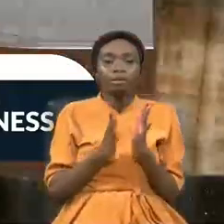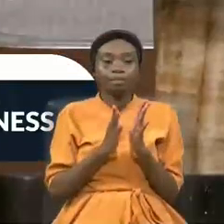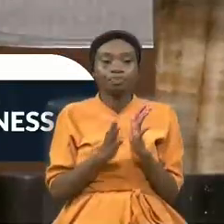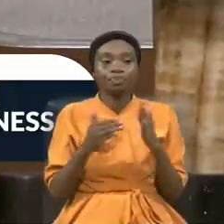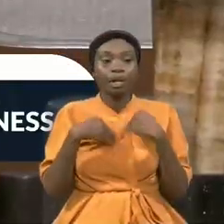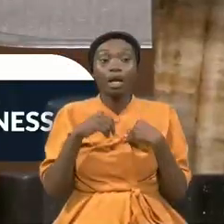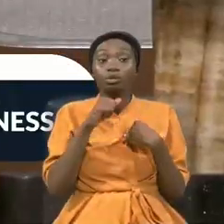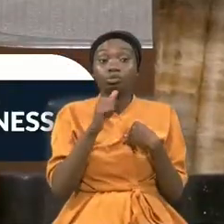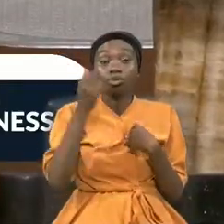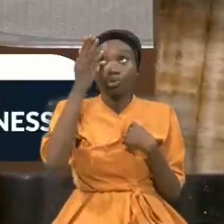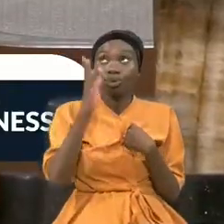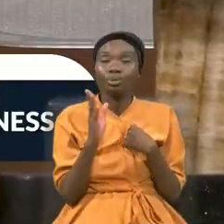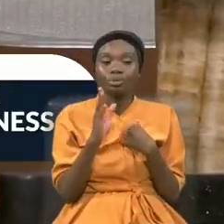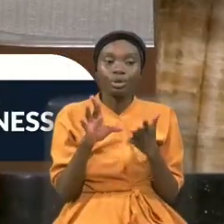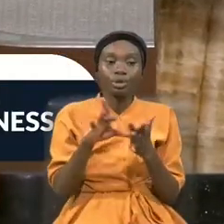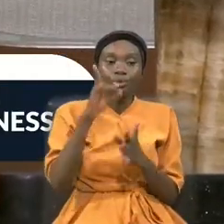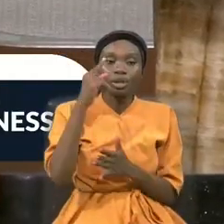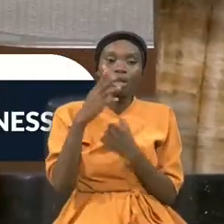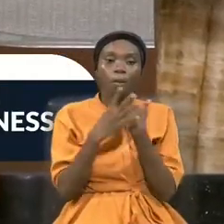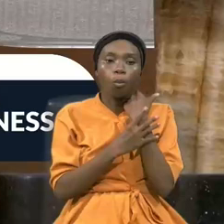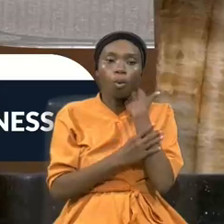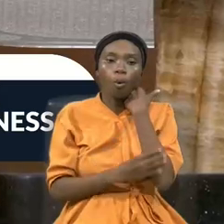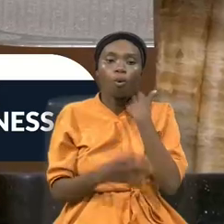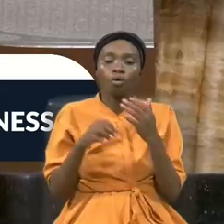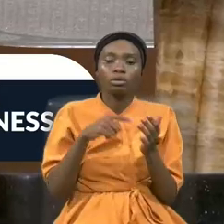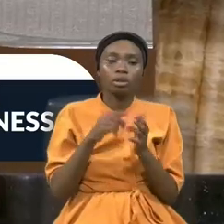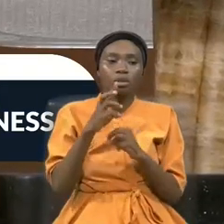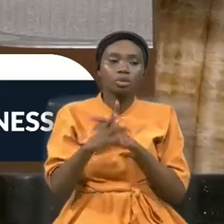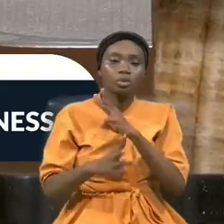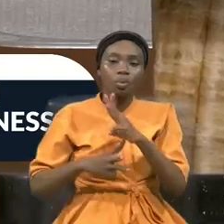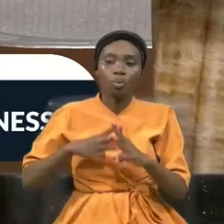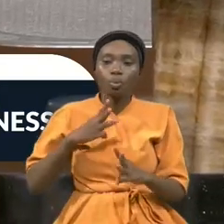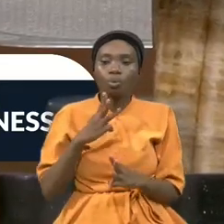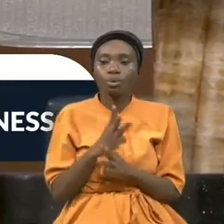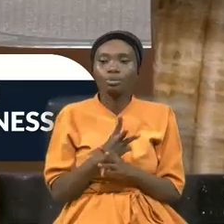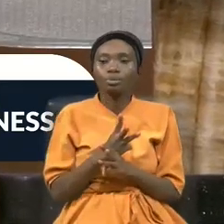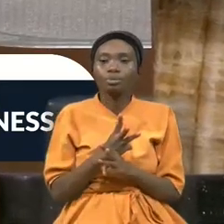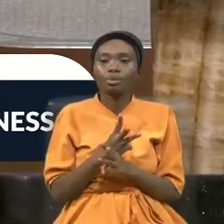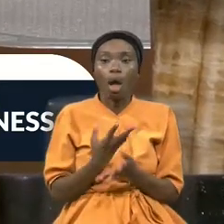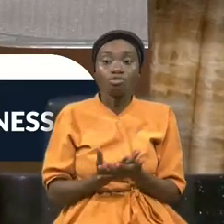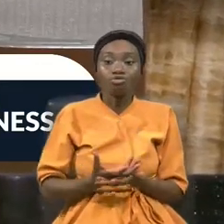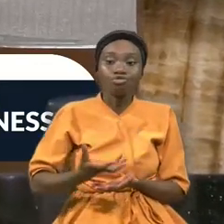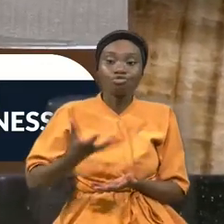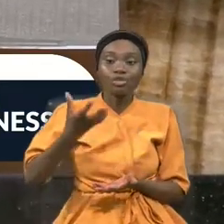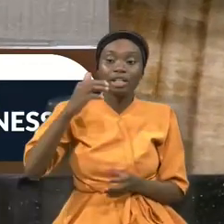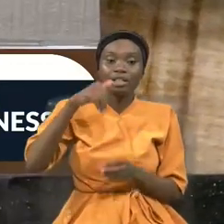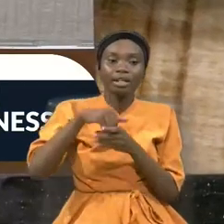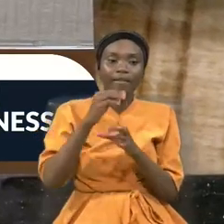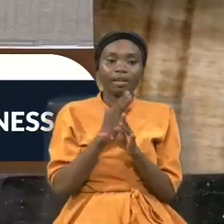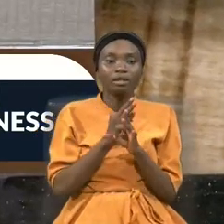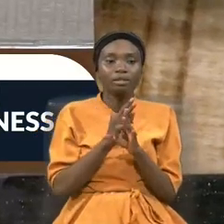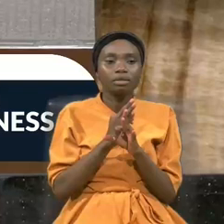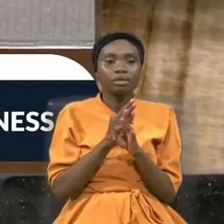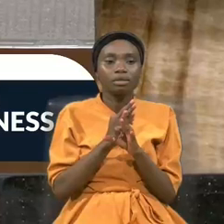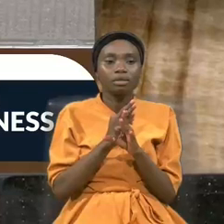bien-aimés, Dieu n'a-t-il pas choisi les pauvres aux yeux du monde pour qu'ils soient